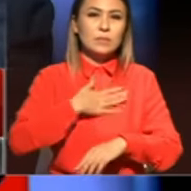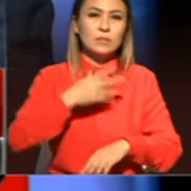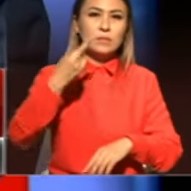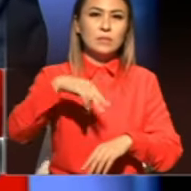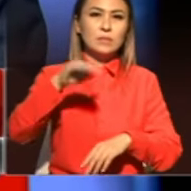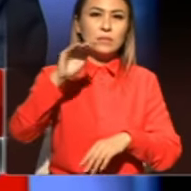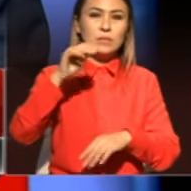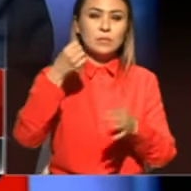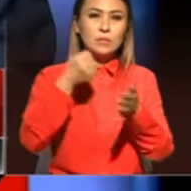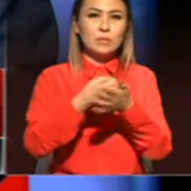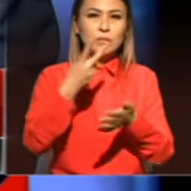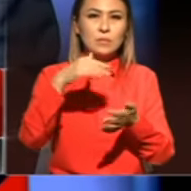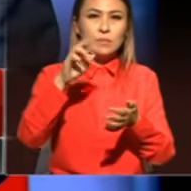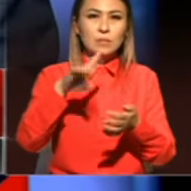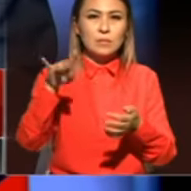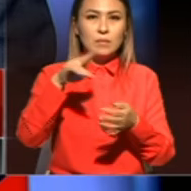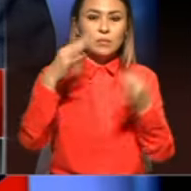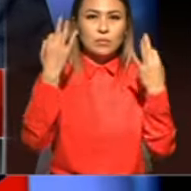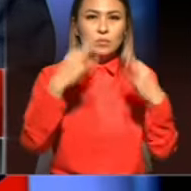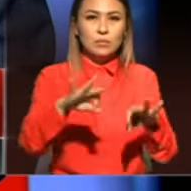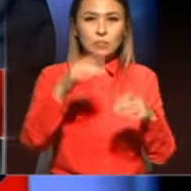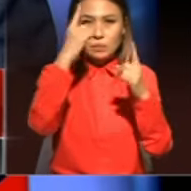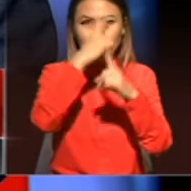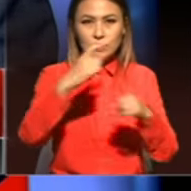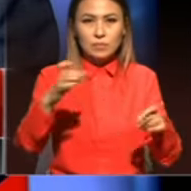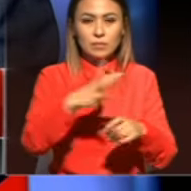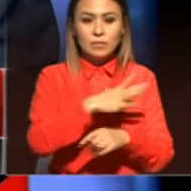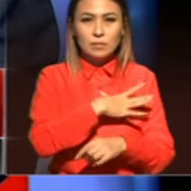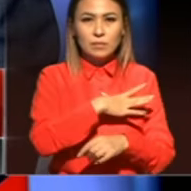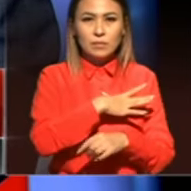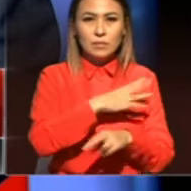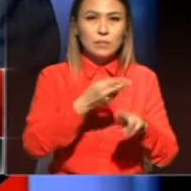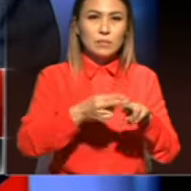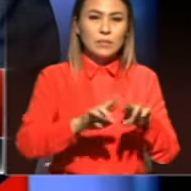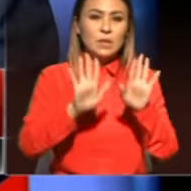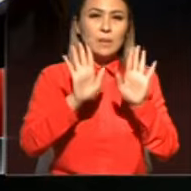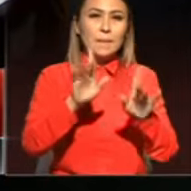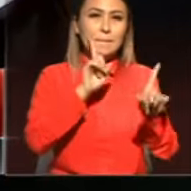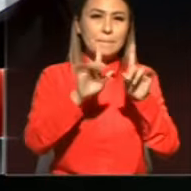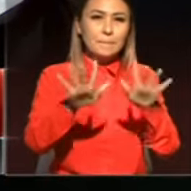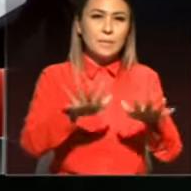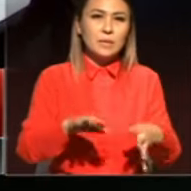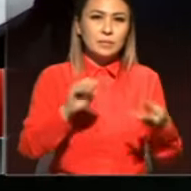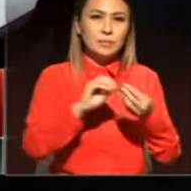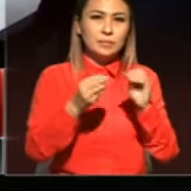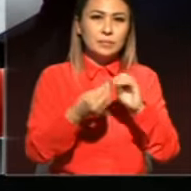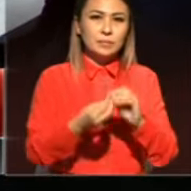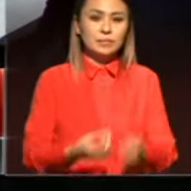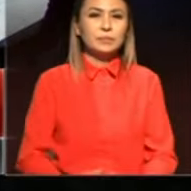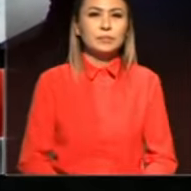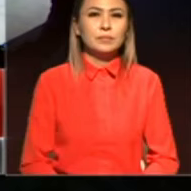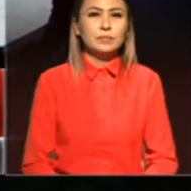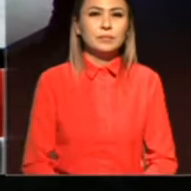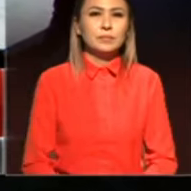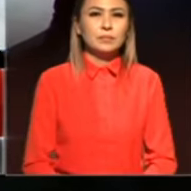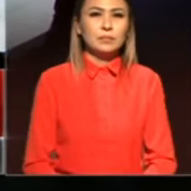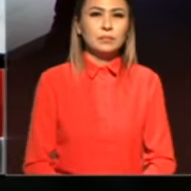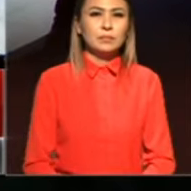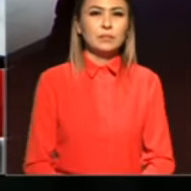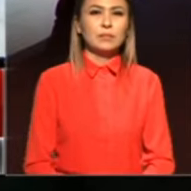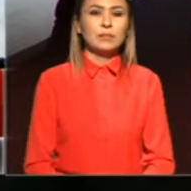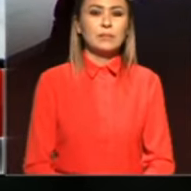миллиард долларға дейін алуға рұқсат етеміз деген хабарлама берді. Бұл тек қана парламенттің мәселесі. Рахмет. Мұхамадиев Айтхан,